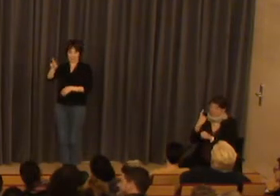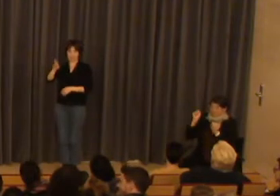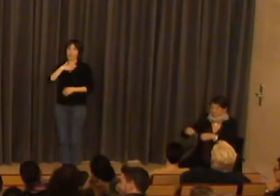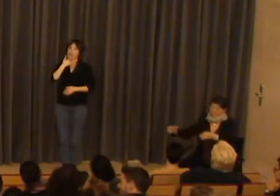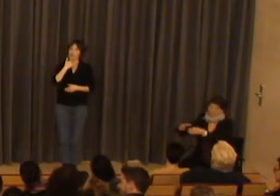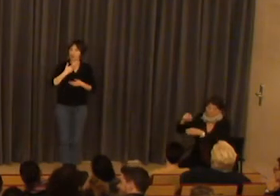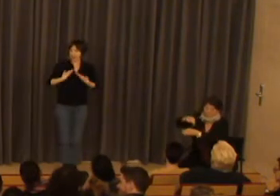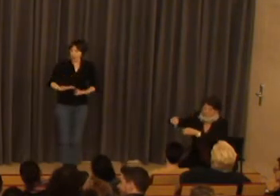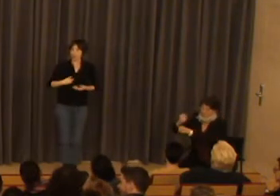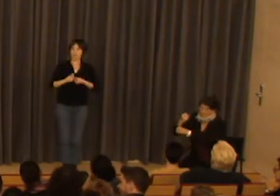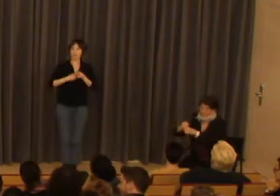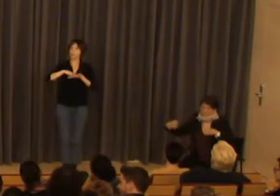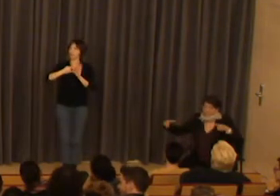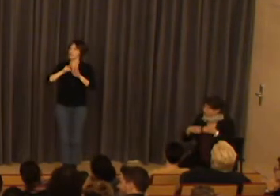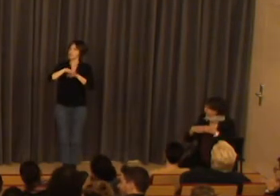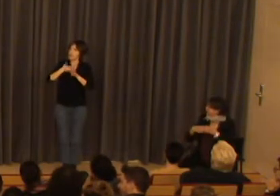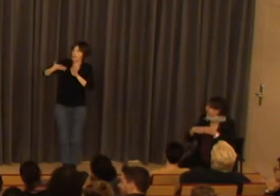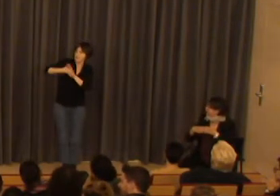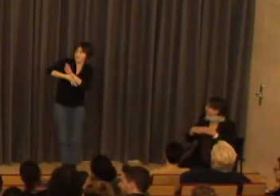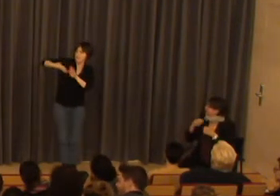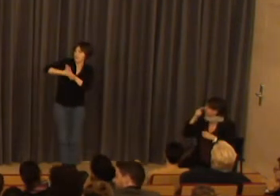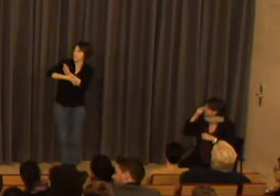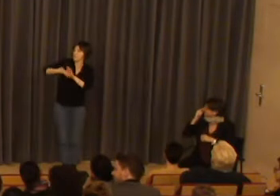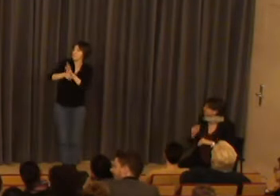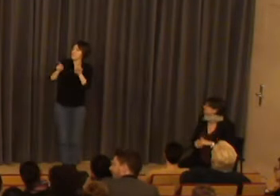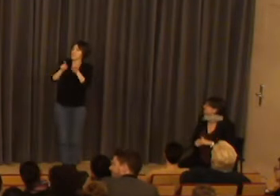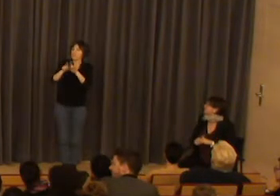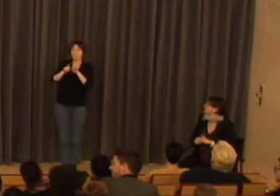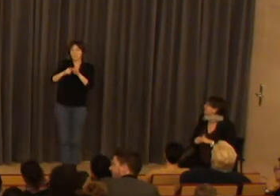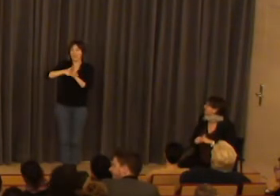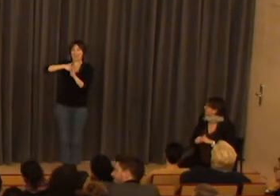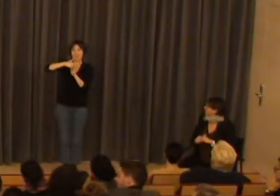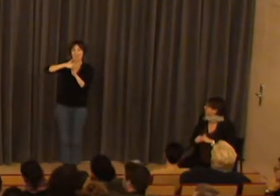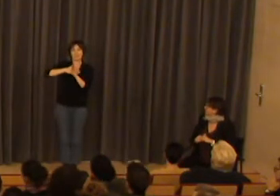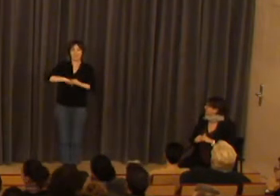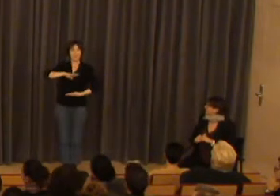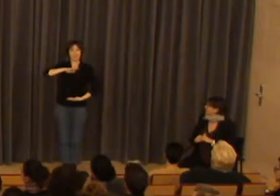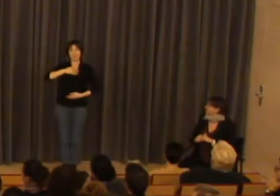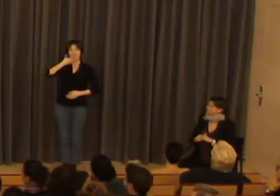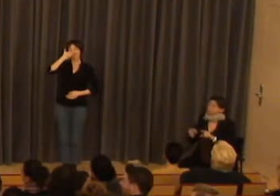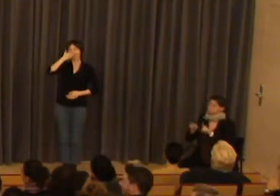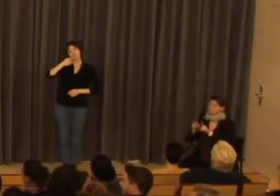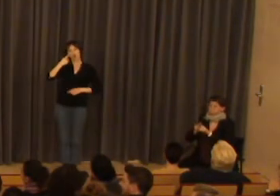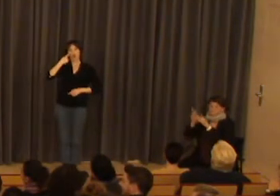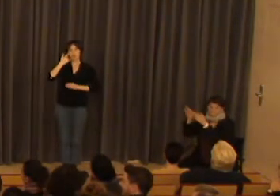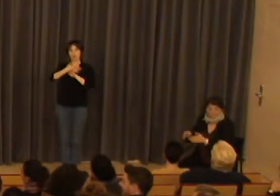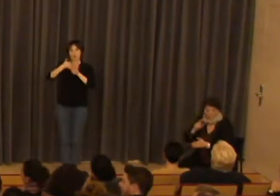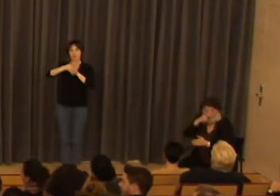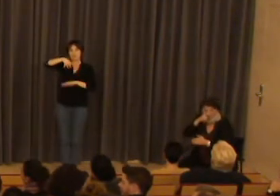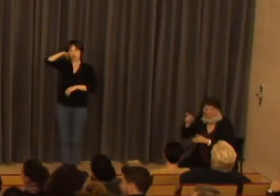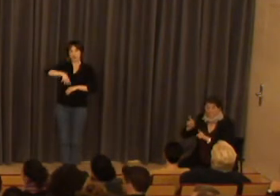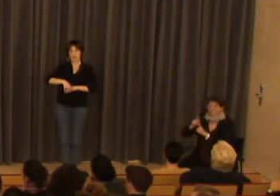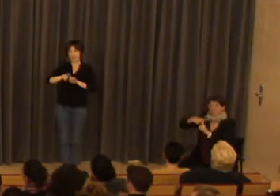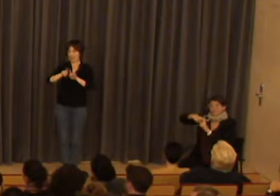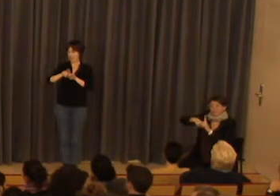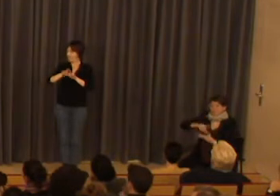un projecte per definir els nivells de competència i de coneixements de la llengua de signes catalana